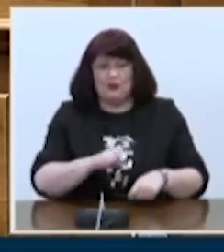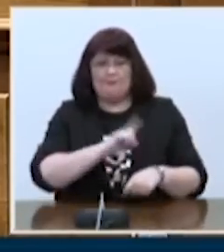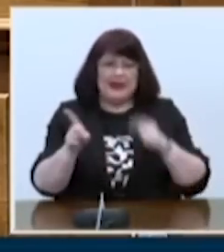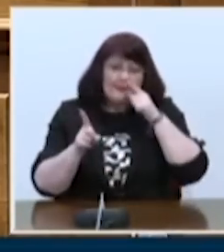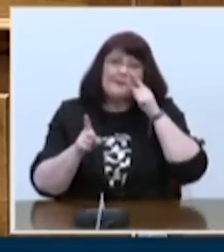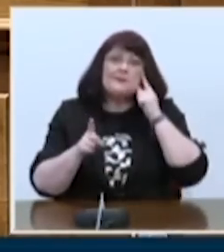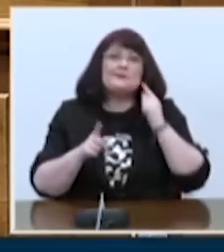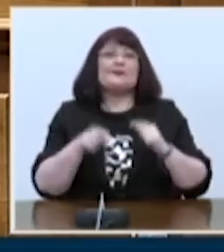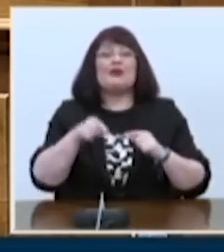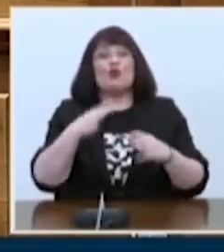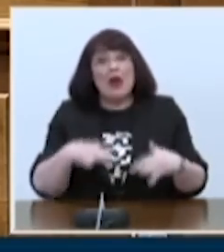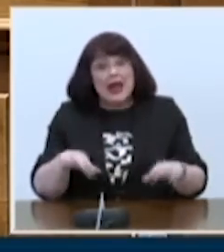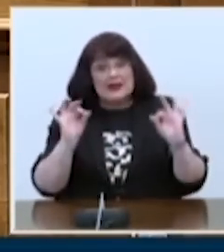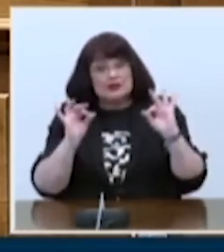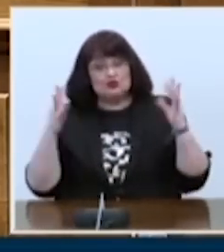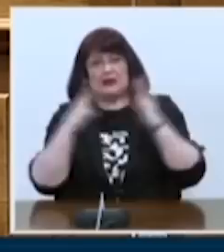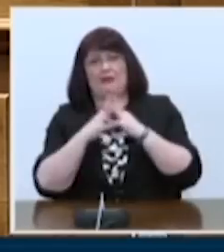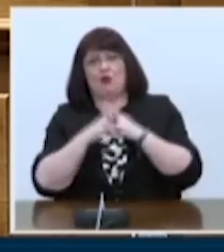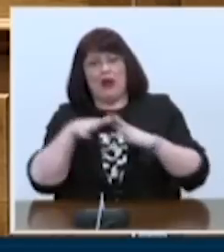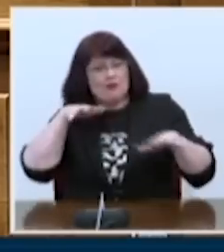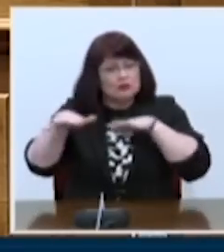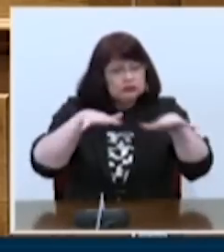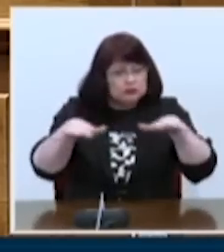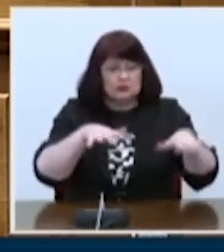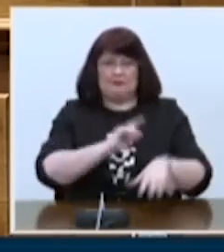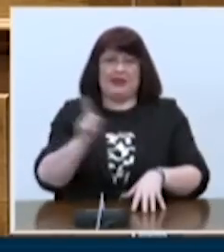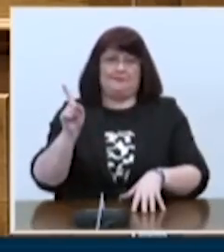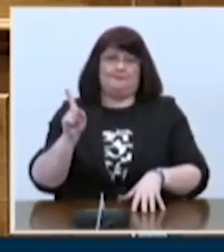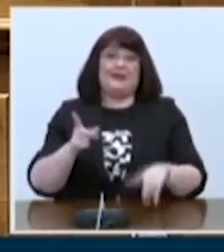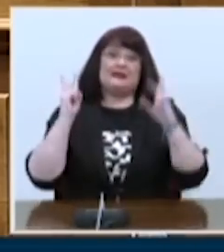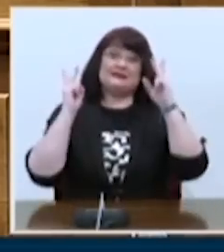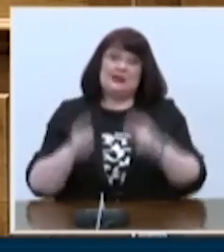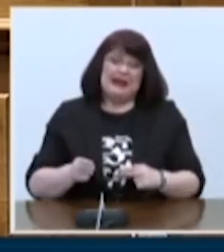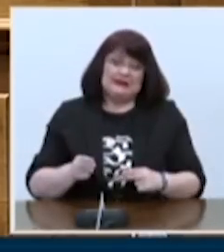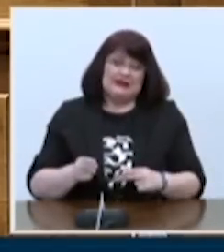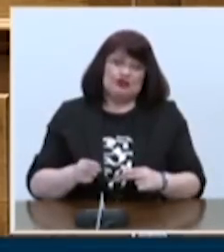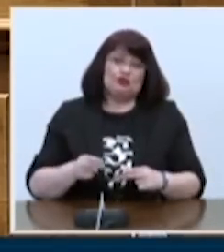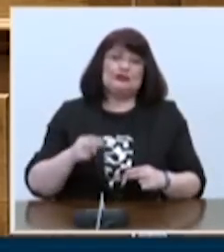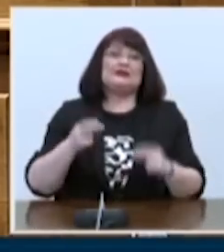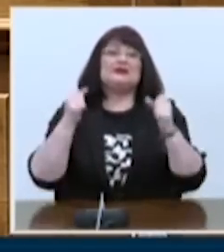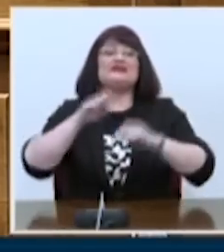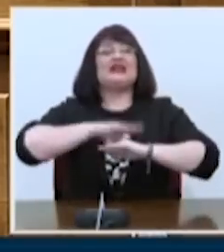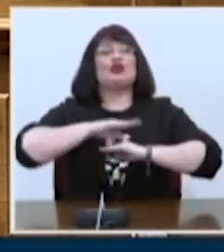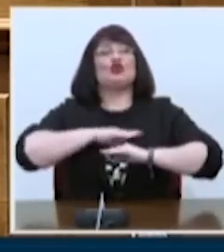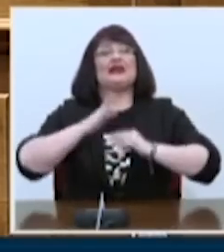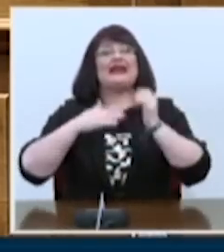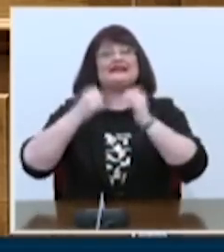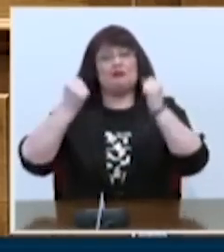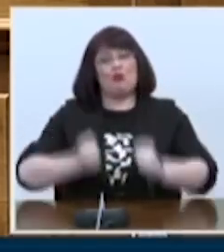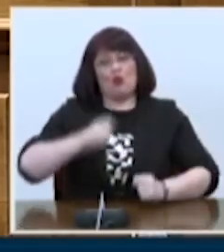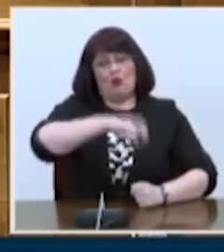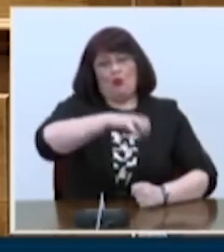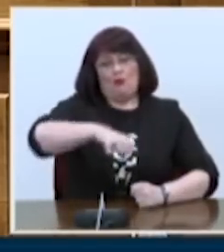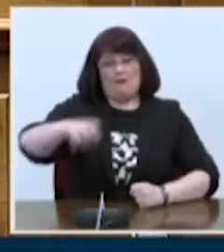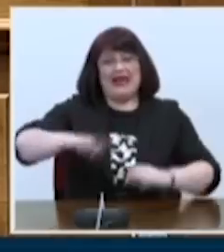ορμητήρια πολέμου. Να σταματήσουν να χρησιμοποιούνται οι στρατιωτικές υποδομές της χώρας μας για